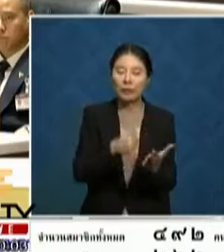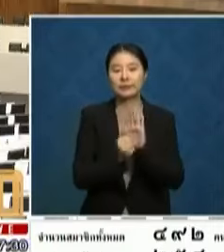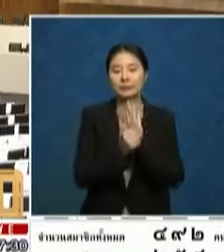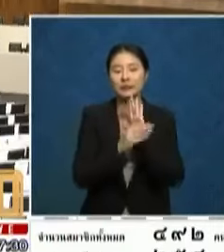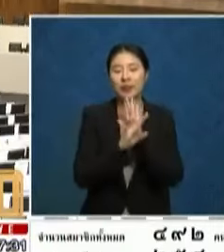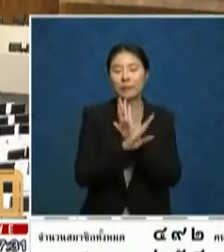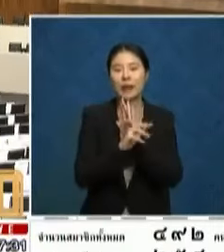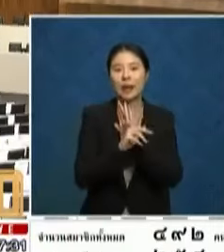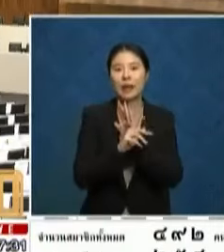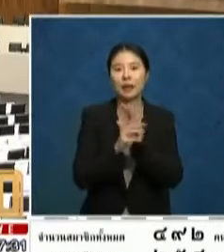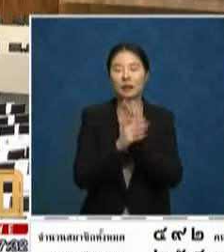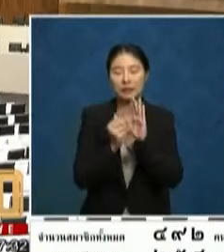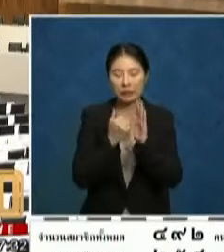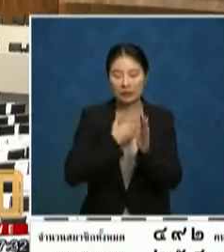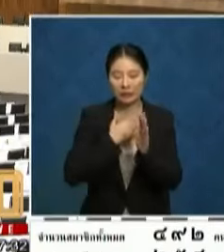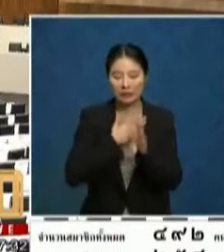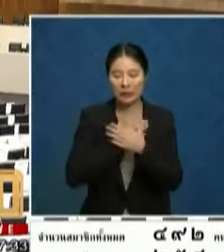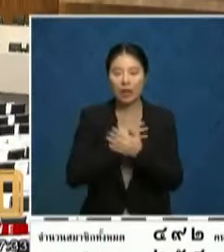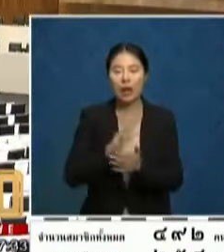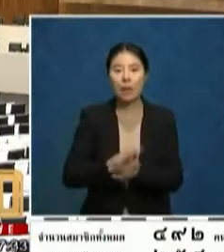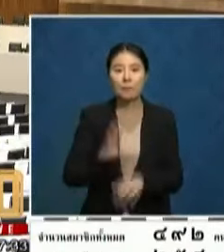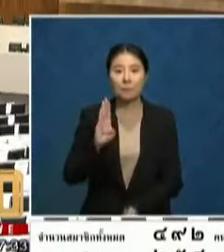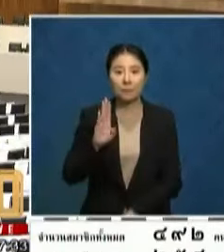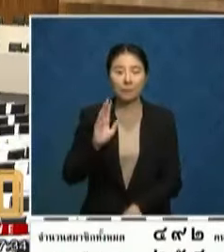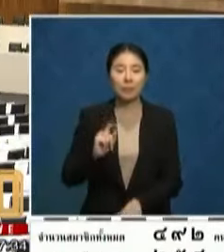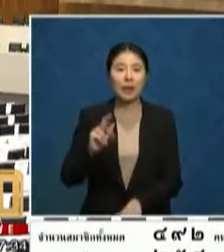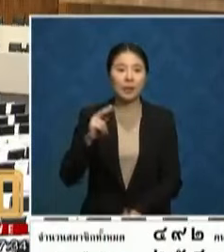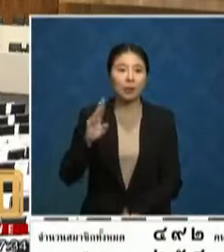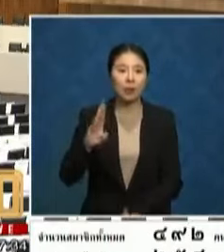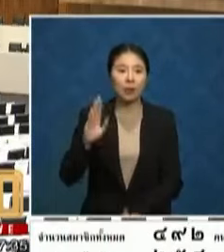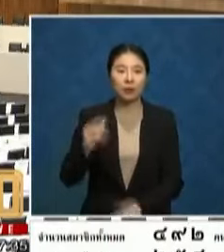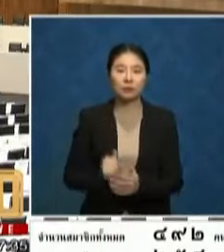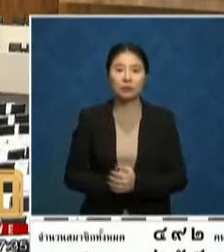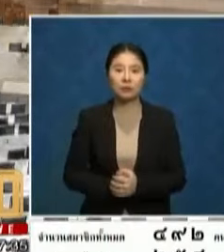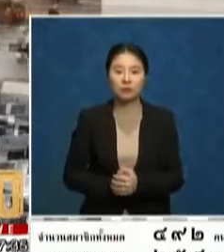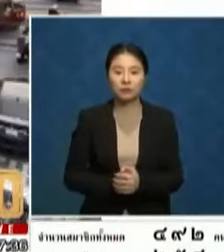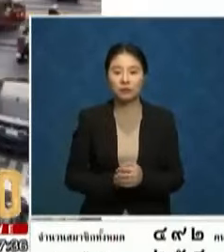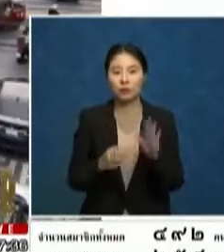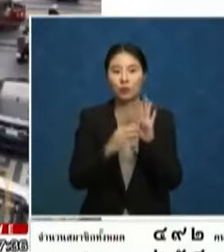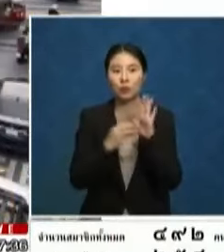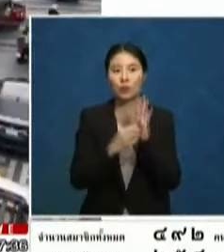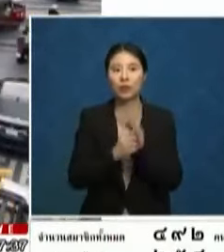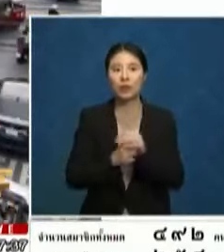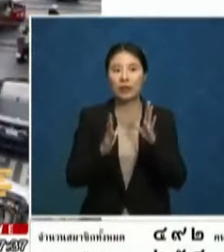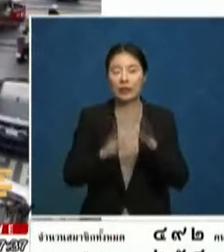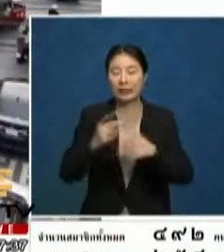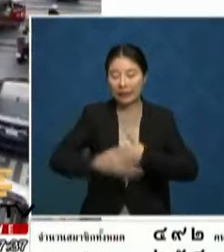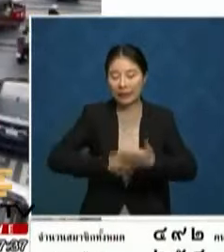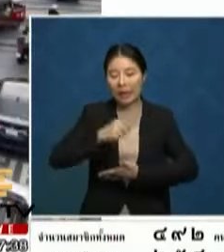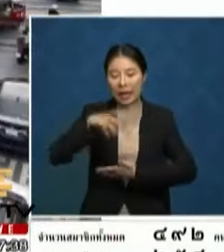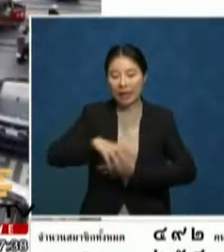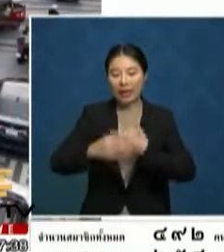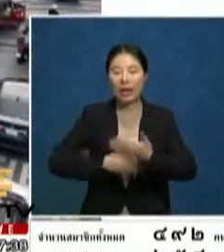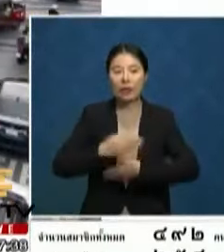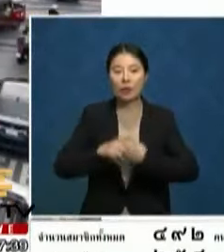แหล่งทำมาหากินของเจ้าหน้าที่ไปถึงขนาดนั้นถามว่าคุณลักษณ์นกมีตัวเลขไหมว่